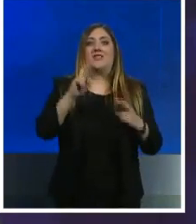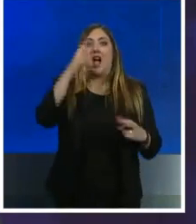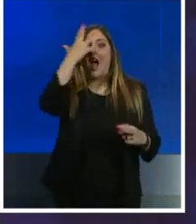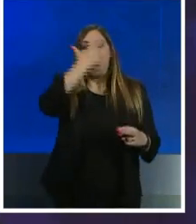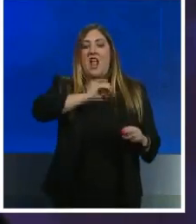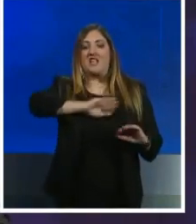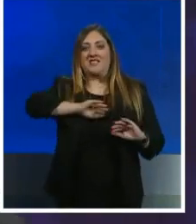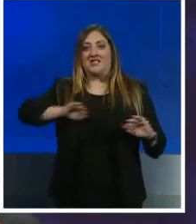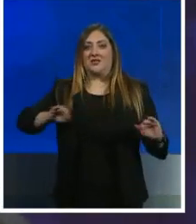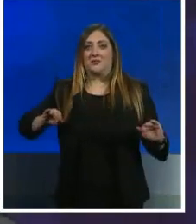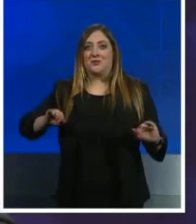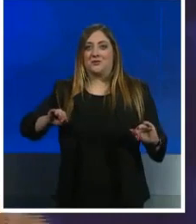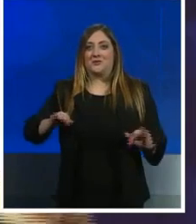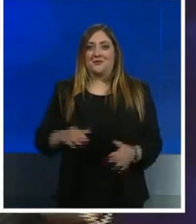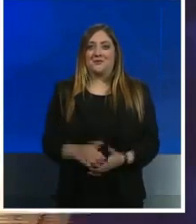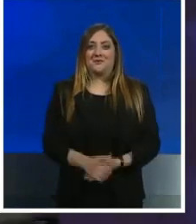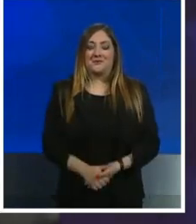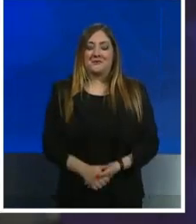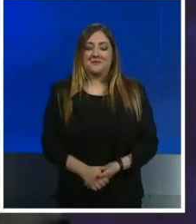jien.